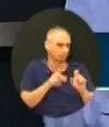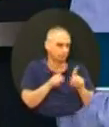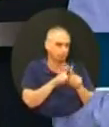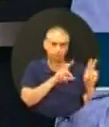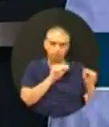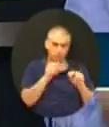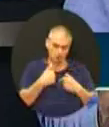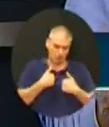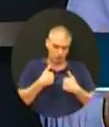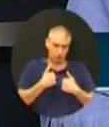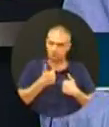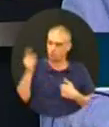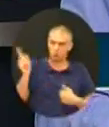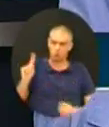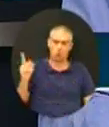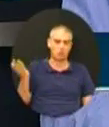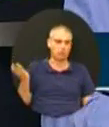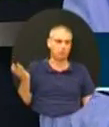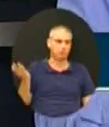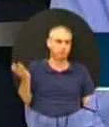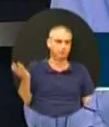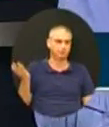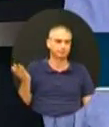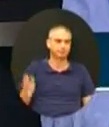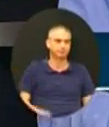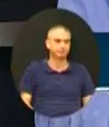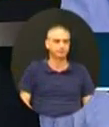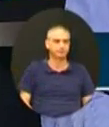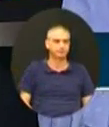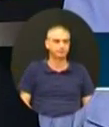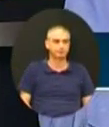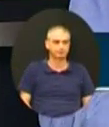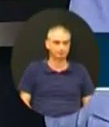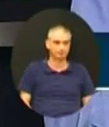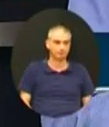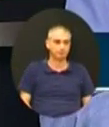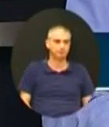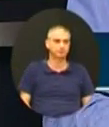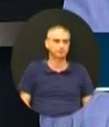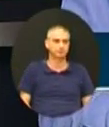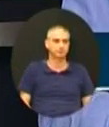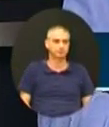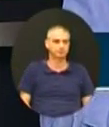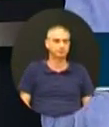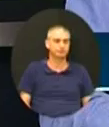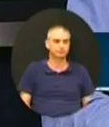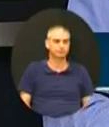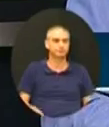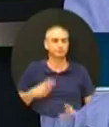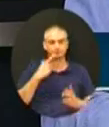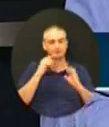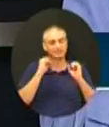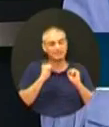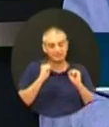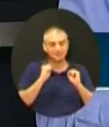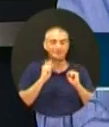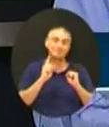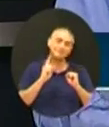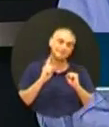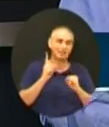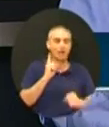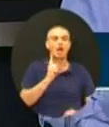ממנו, אני המנהיגה ולא הוא. ולכן בהקשר הזה, יש לו, הייתי אומר, חזק, אבל, או יותר נכון, יציב, אבל